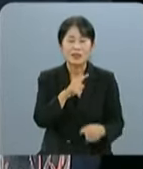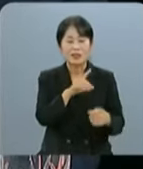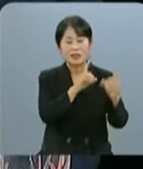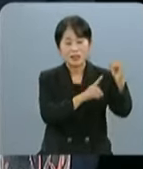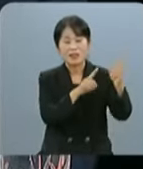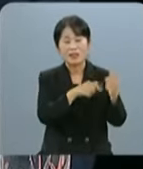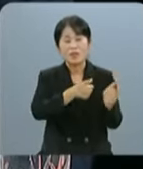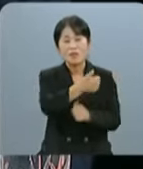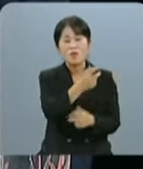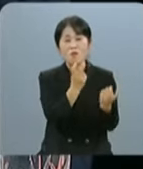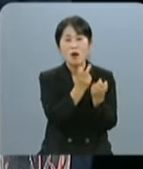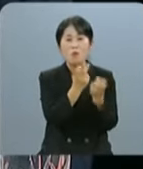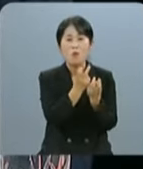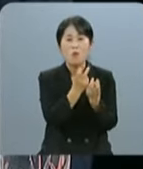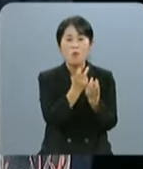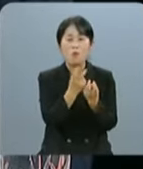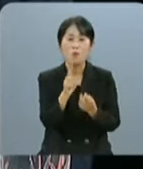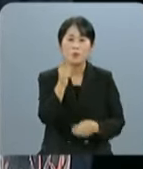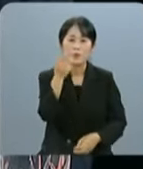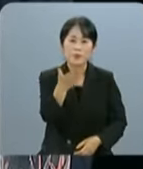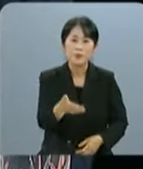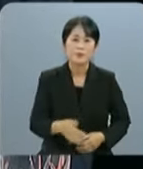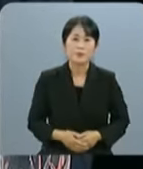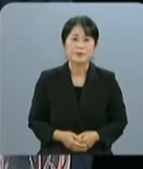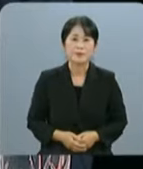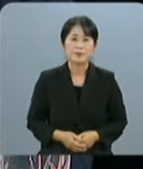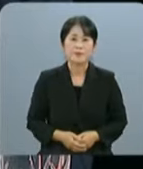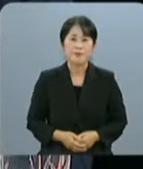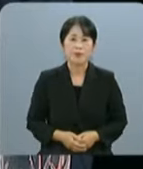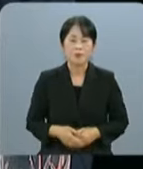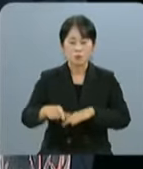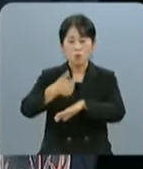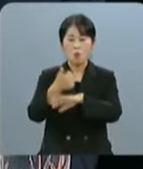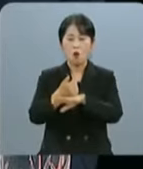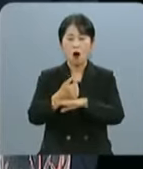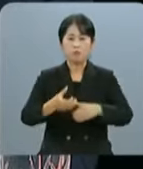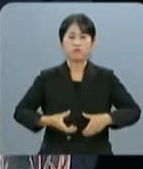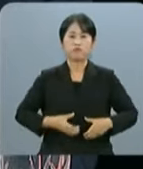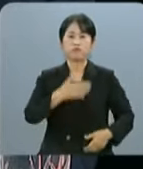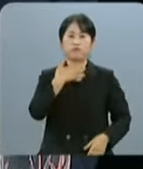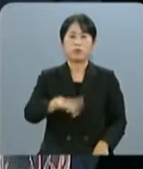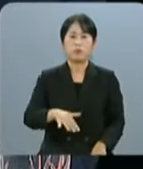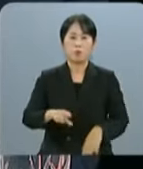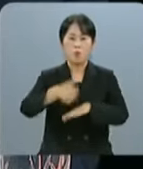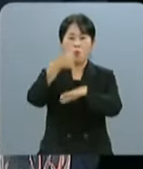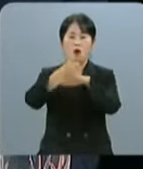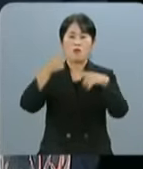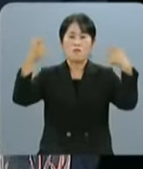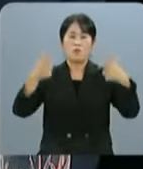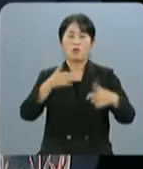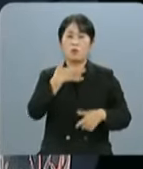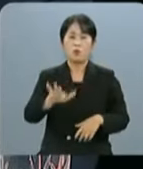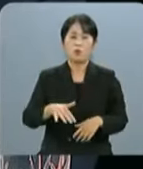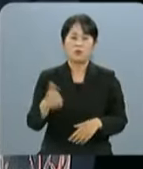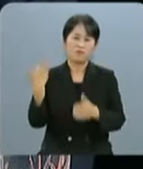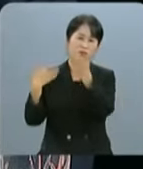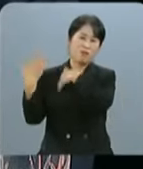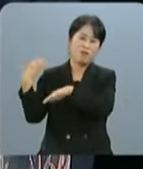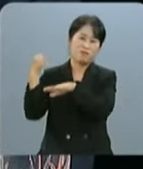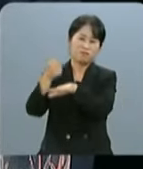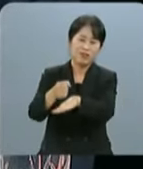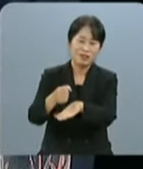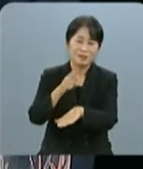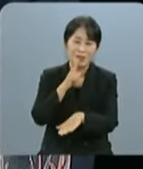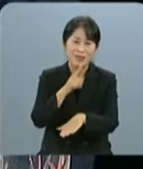대해서 돌파하시겠습니까? 저는 뭐 왕자를 써본 일도 없고 2월 상품. 왕처럼 하지도 않고 2월 상품이라는 겁니다. 그런데